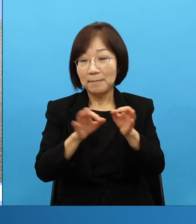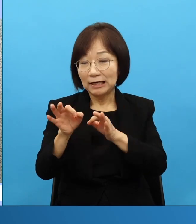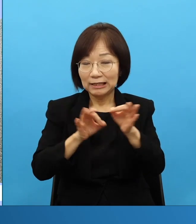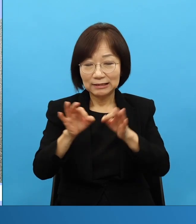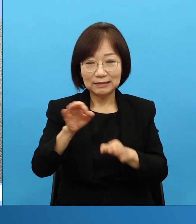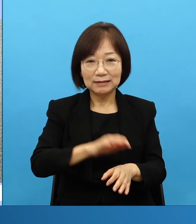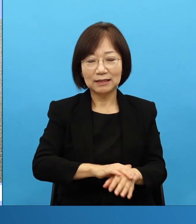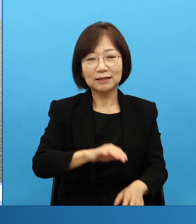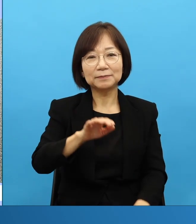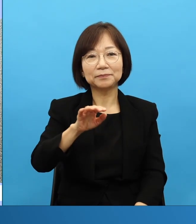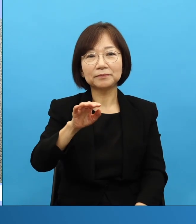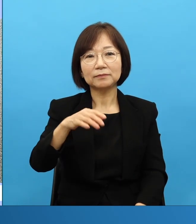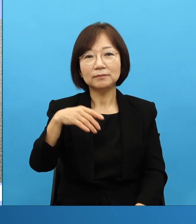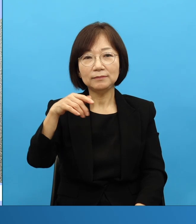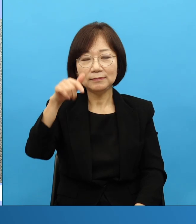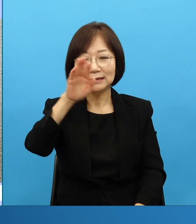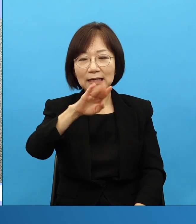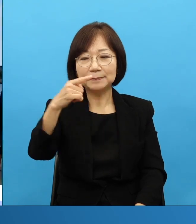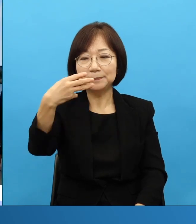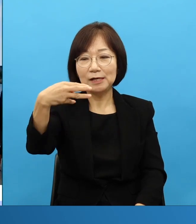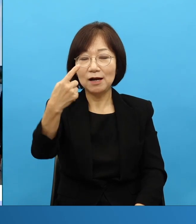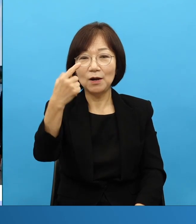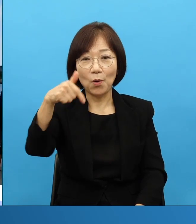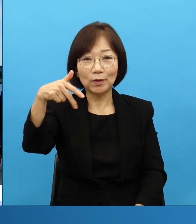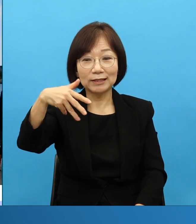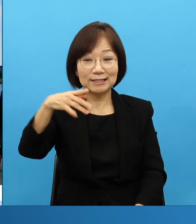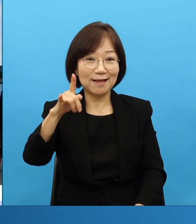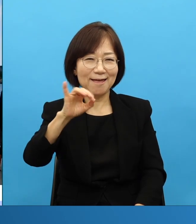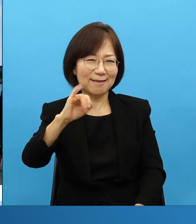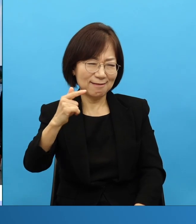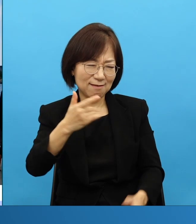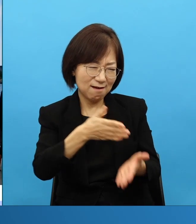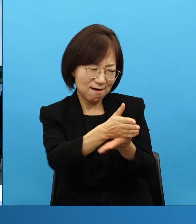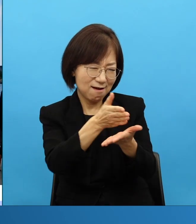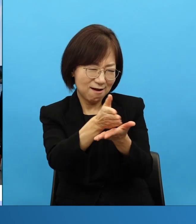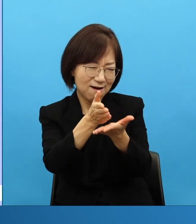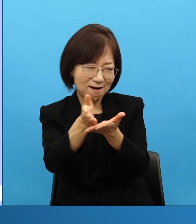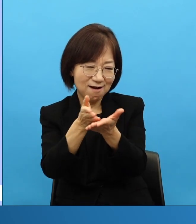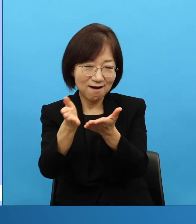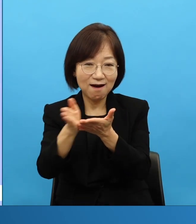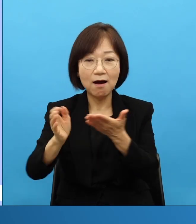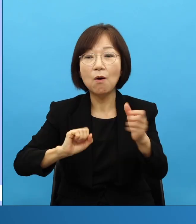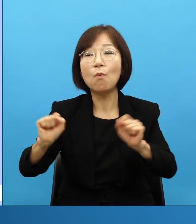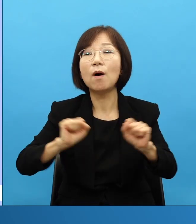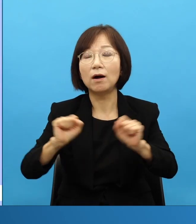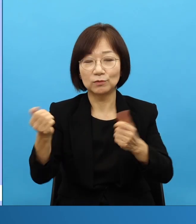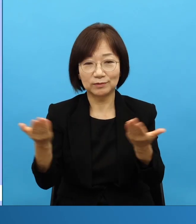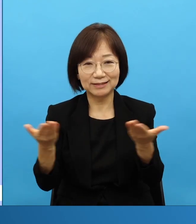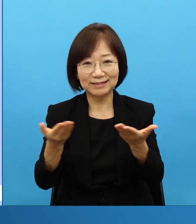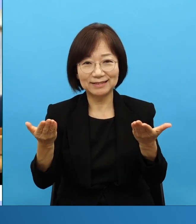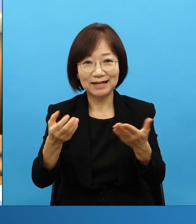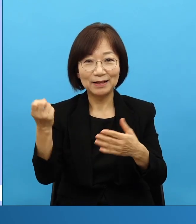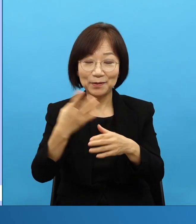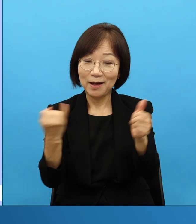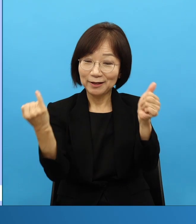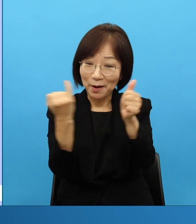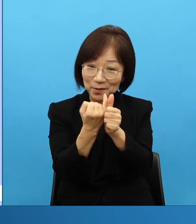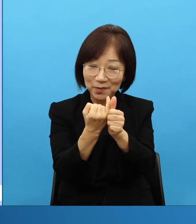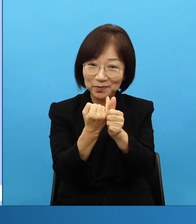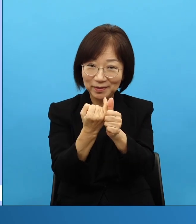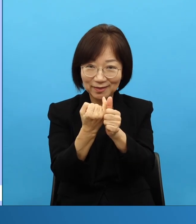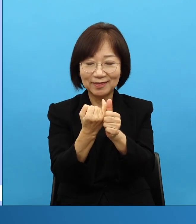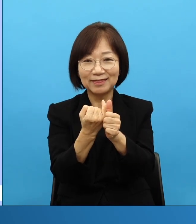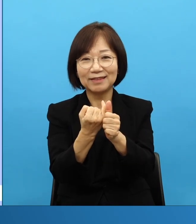IT, 사이버 보안 등 여러 분야에서 일하는 영산업인이 돼 있고 우리 대부분이 결혼을 해서 가정을